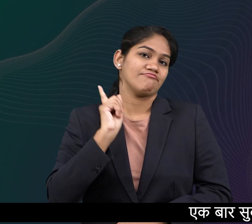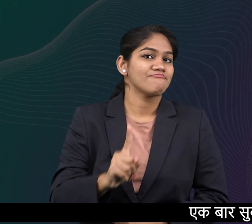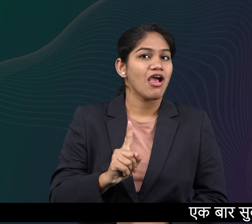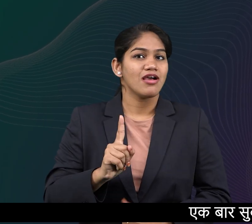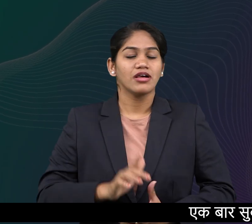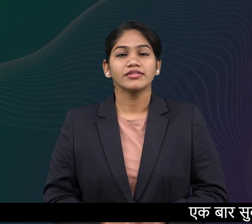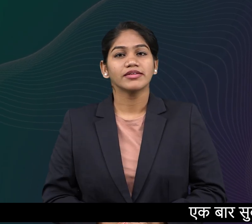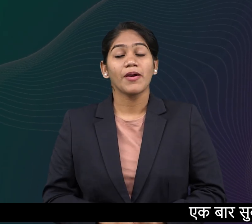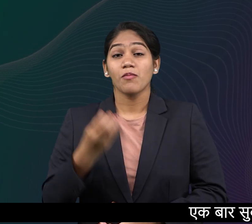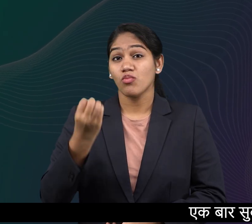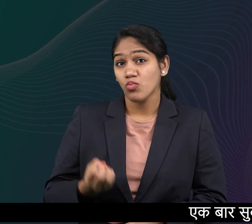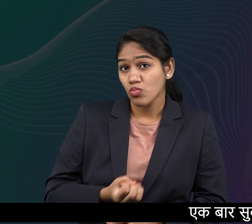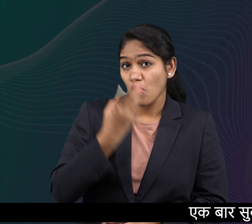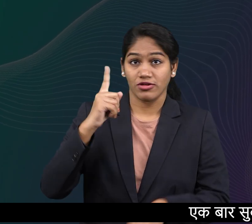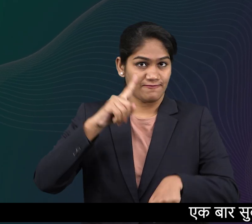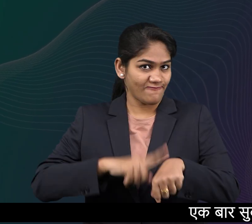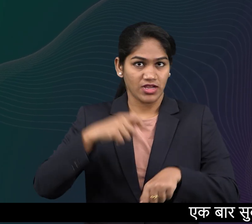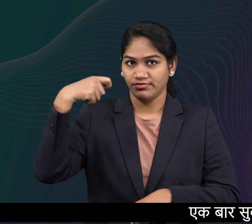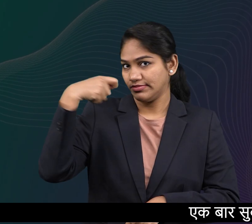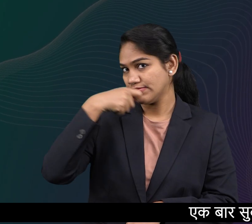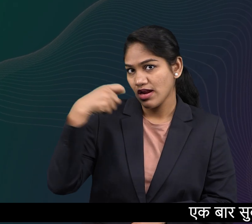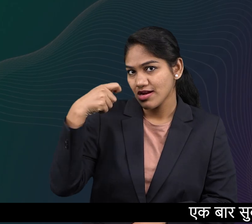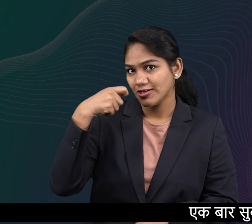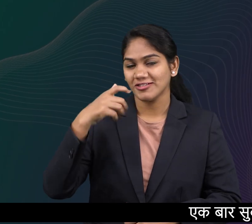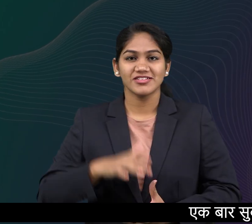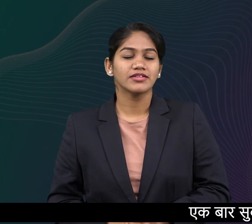एक बार सुबह और एक बार रात में।